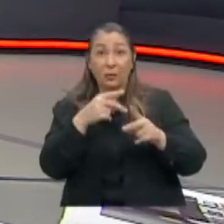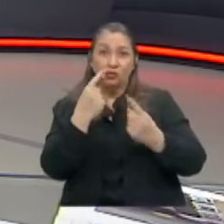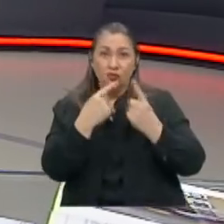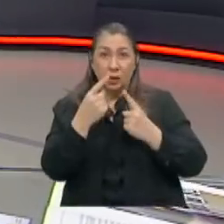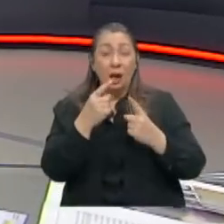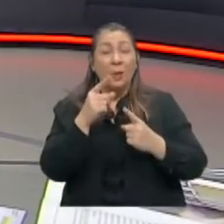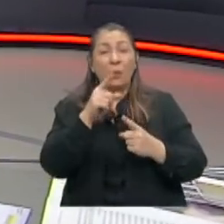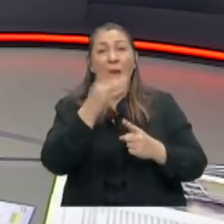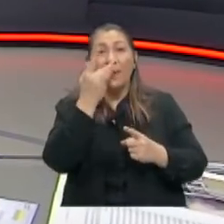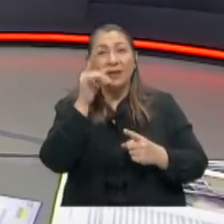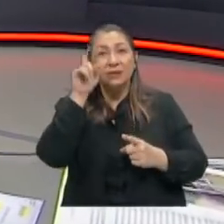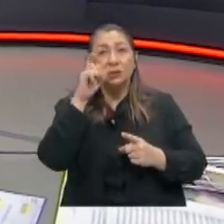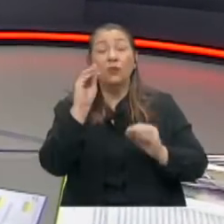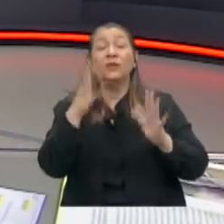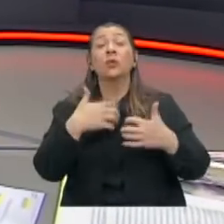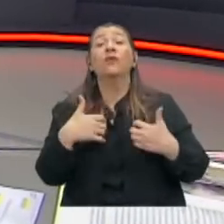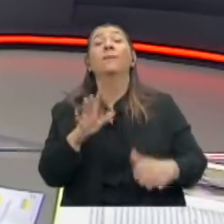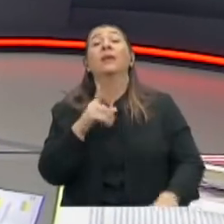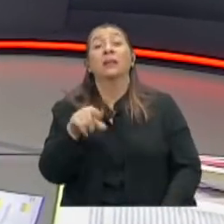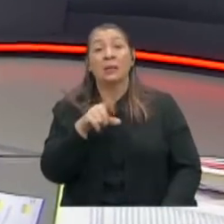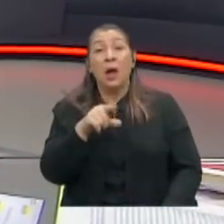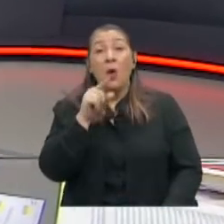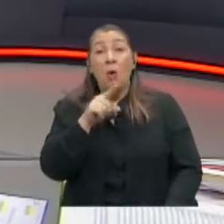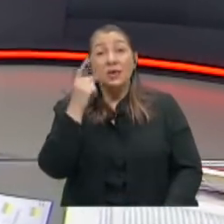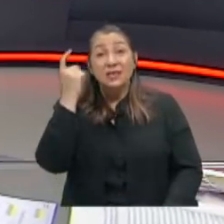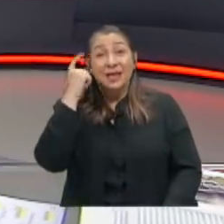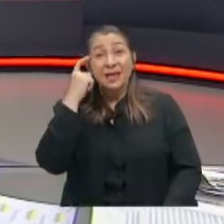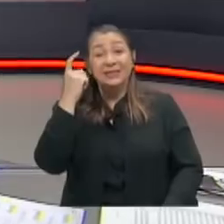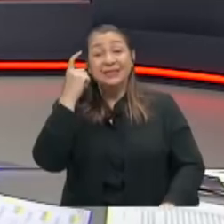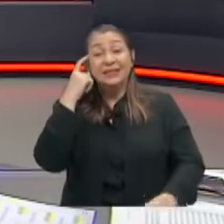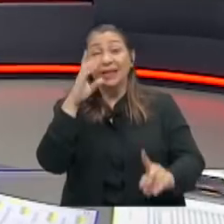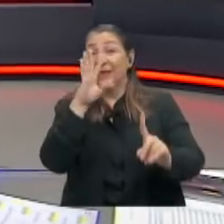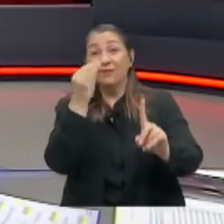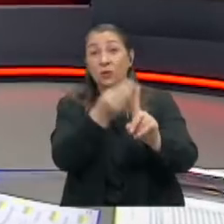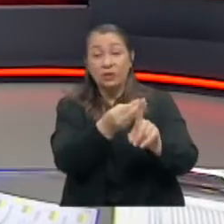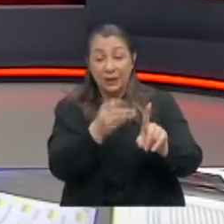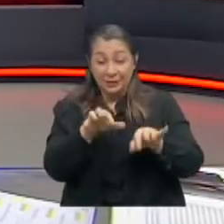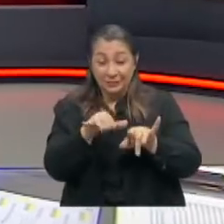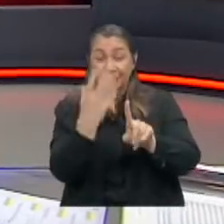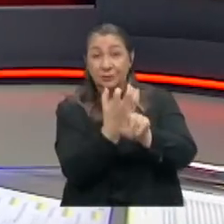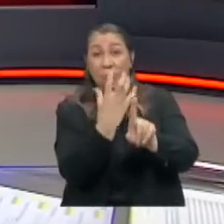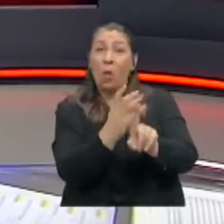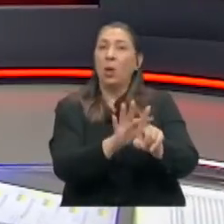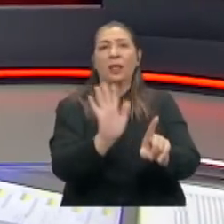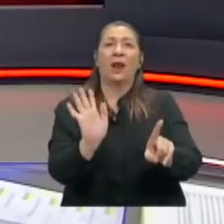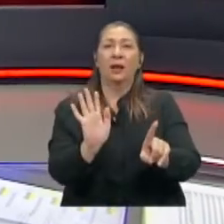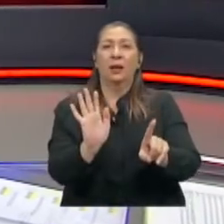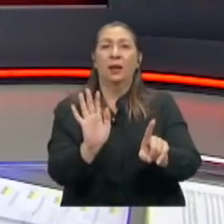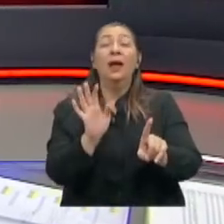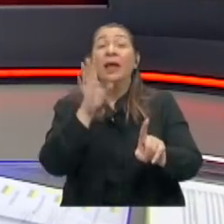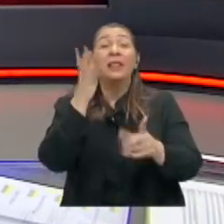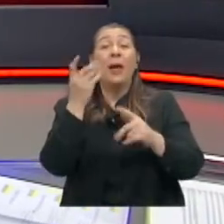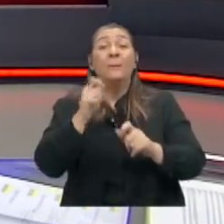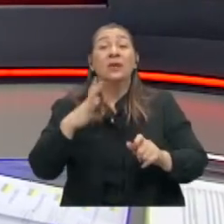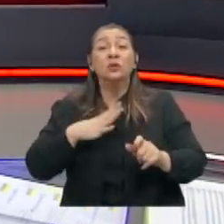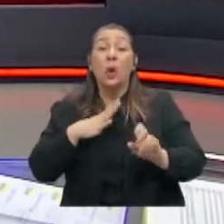bahsediyorlar. Bu yapay zekaya çok fazla güvenmeyin. O zekanın zekasını kim veriyorsa, kim yazıyorsa o kadar. Veya ne yapmak